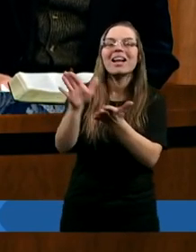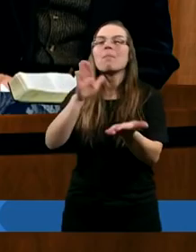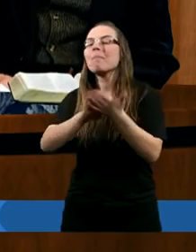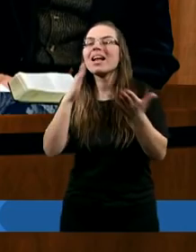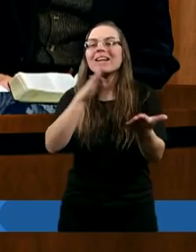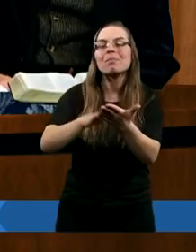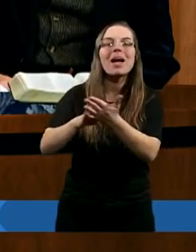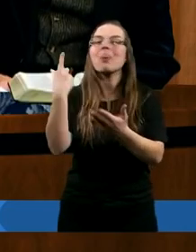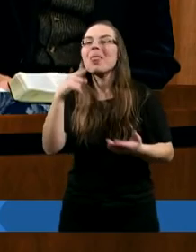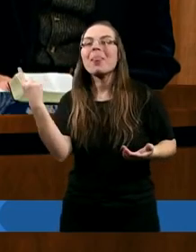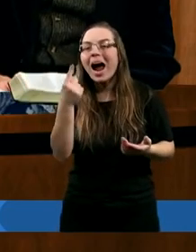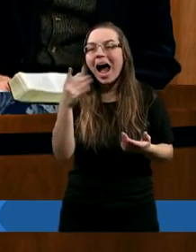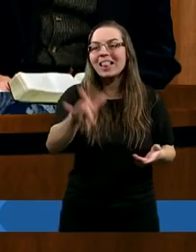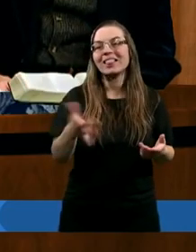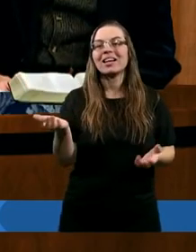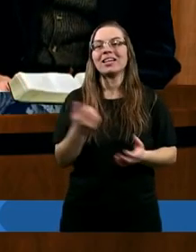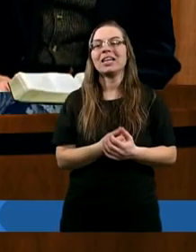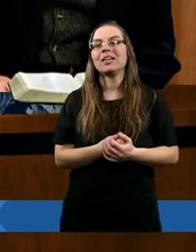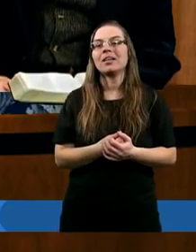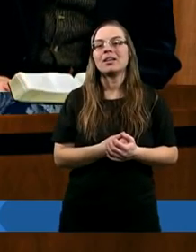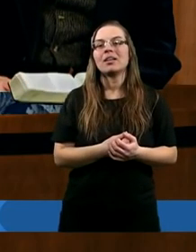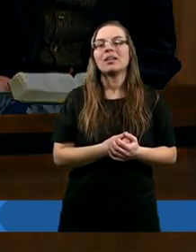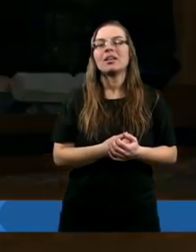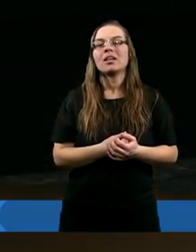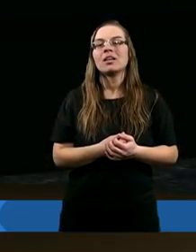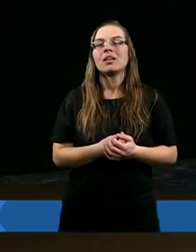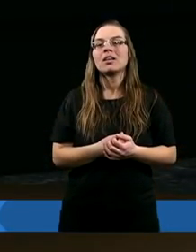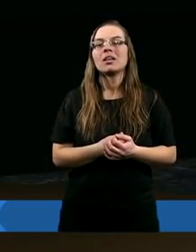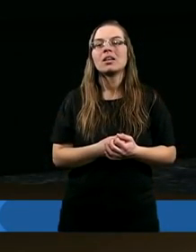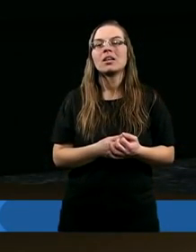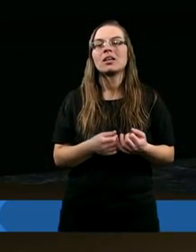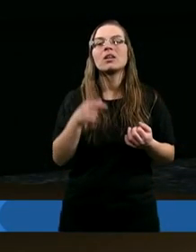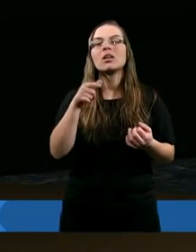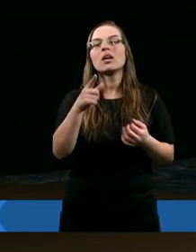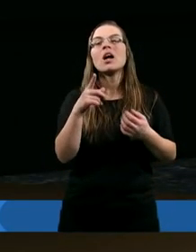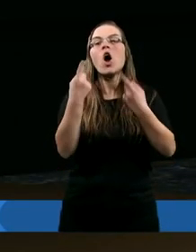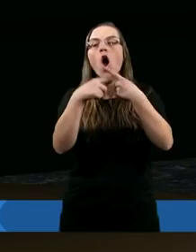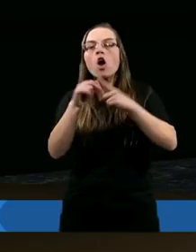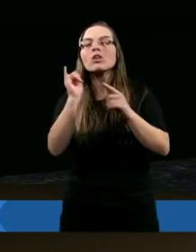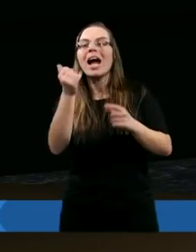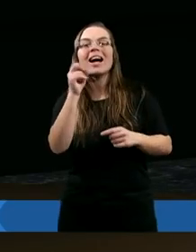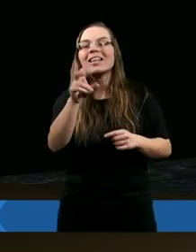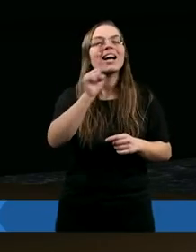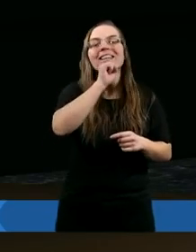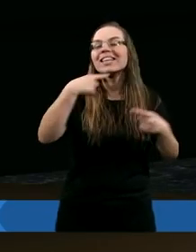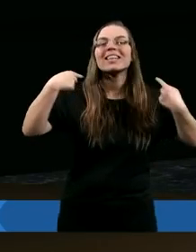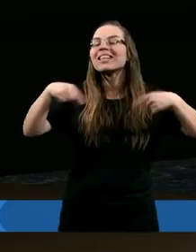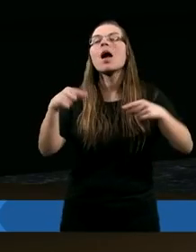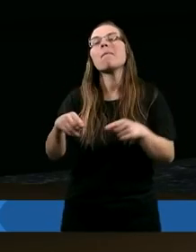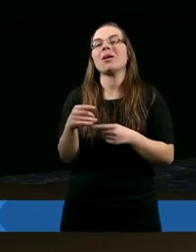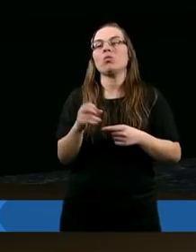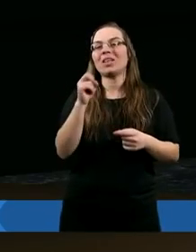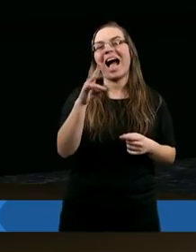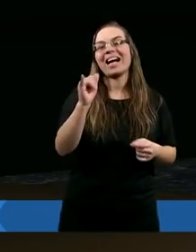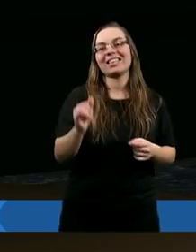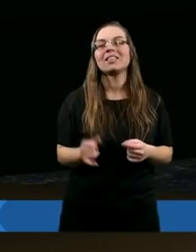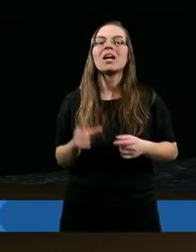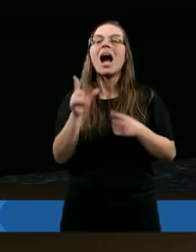bez zmazy, nienaganny? Ani pojedynczych osób nie ma, ani Kościół jako taki nigdy nie był taki.